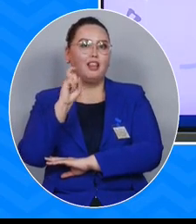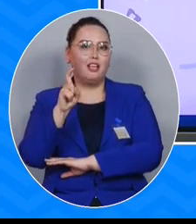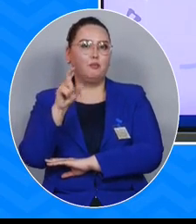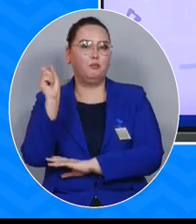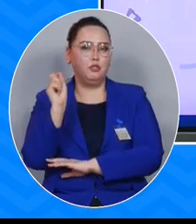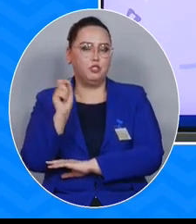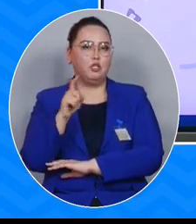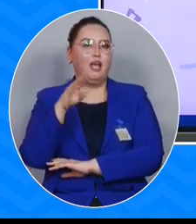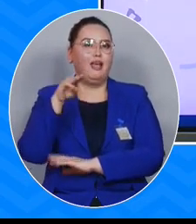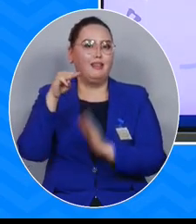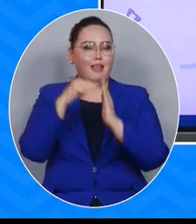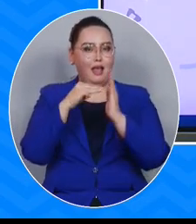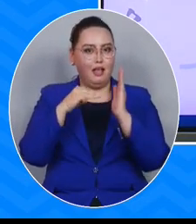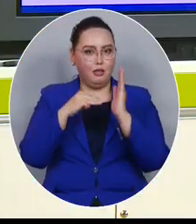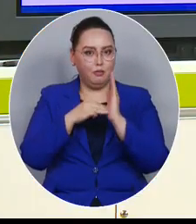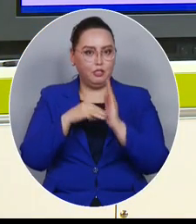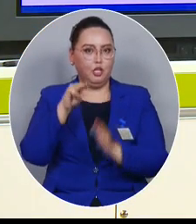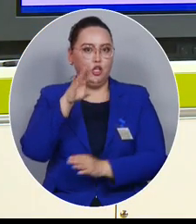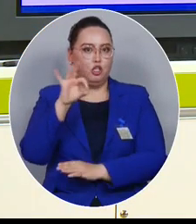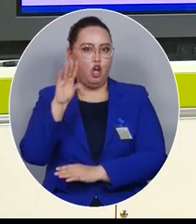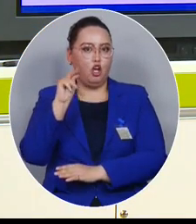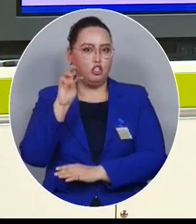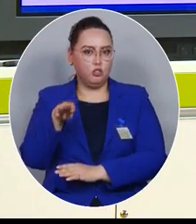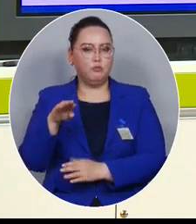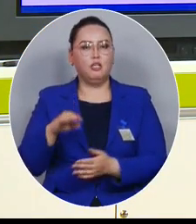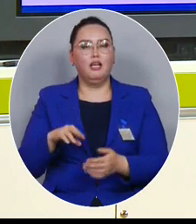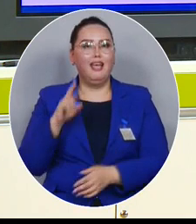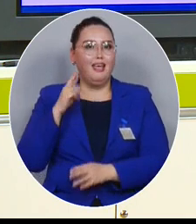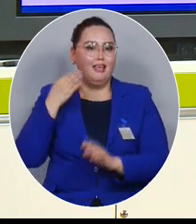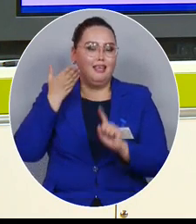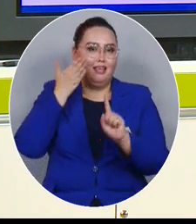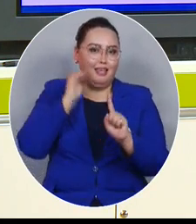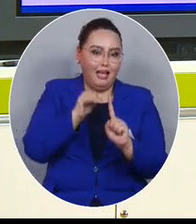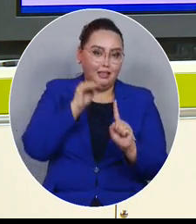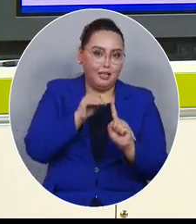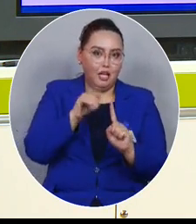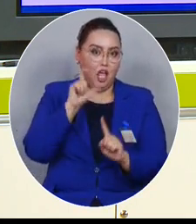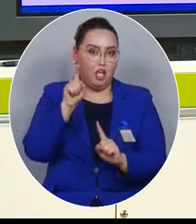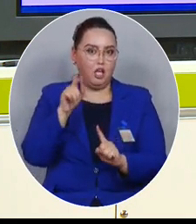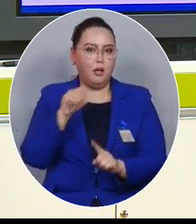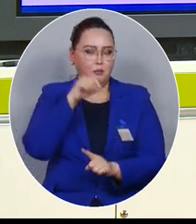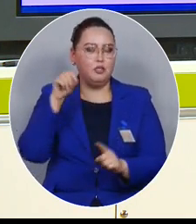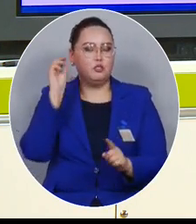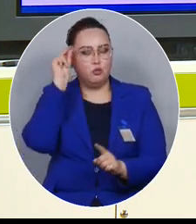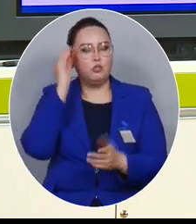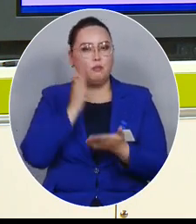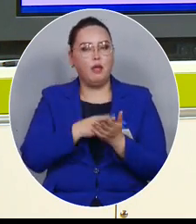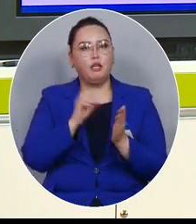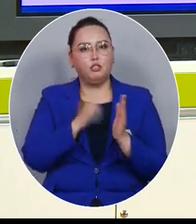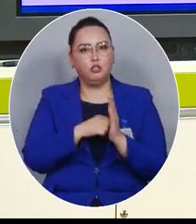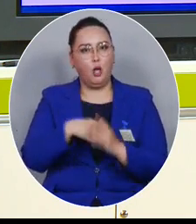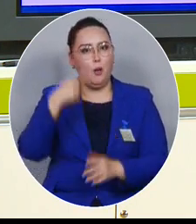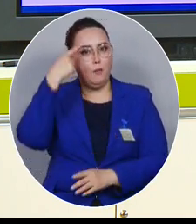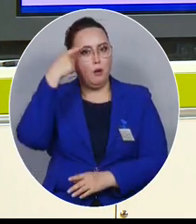талбарлэм бэчээх, ядхан итхүүлж өчэг гэсэн иныхийн дүргүүн хэбмайгар майссайм бэчээд сурсан байх ясуда. Ээм өчээр ас, Монгол хэлэнэй